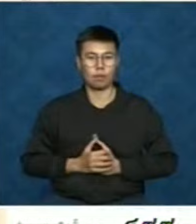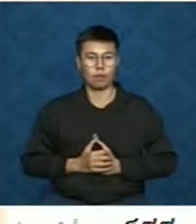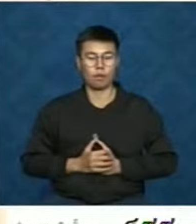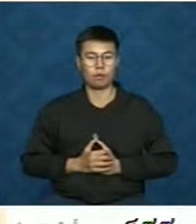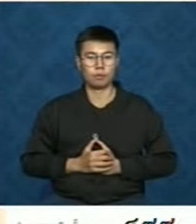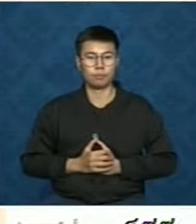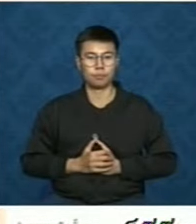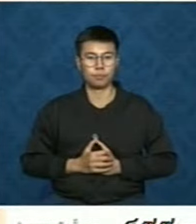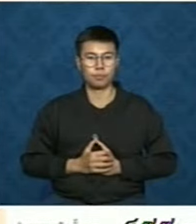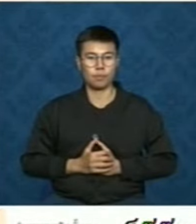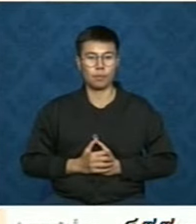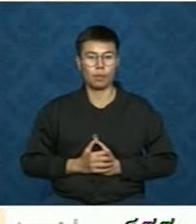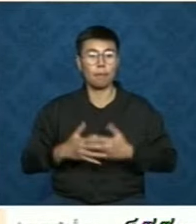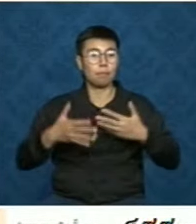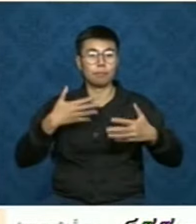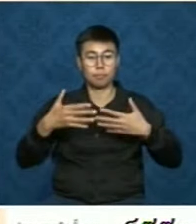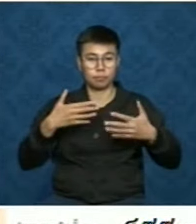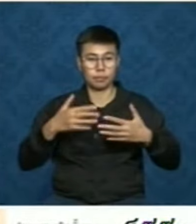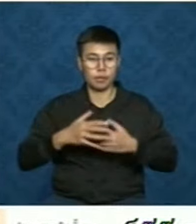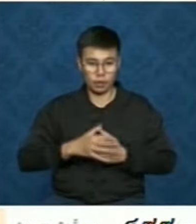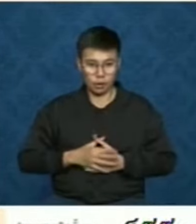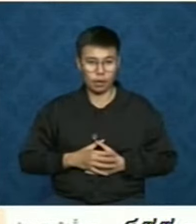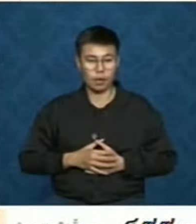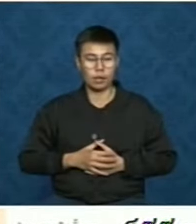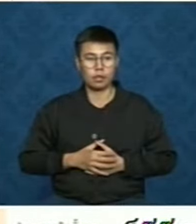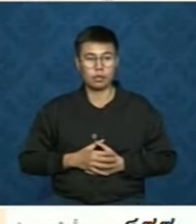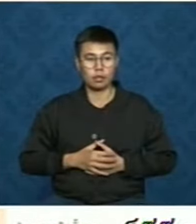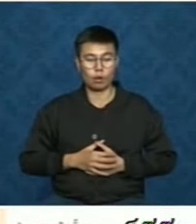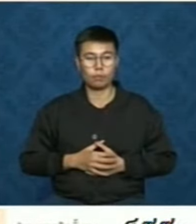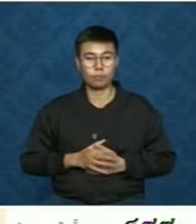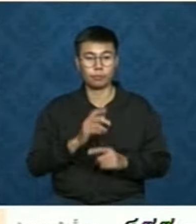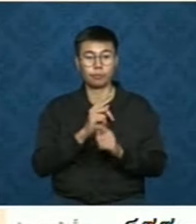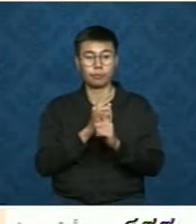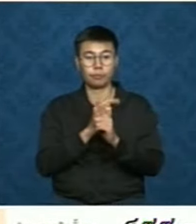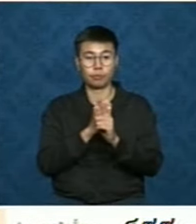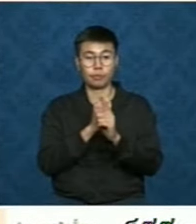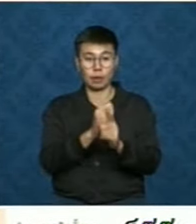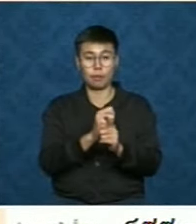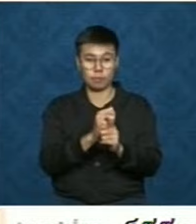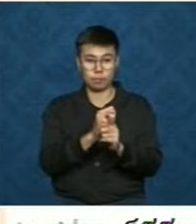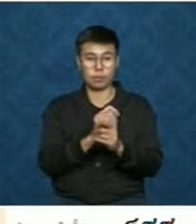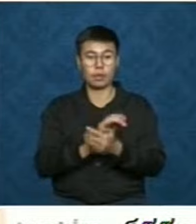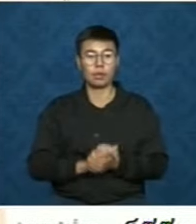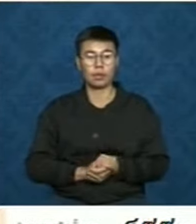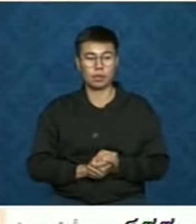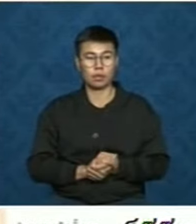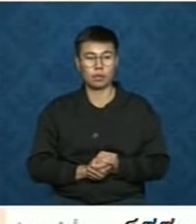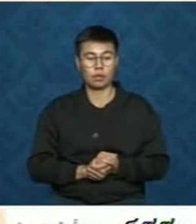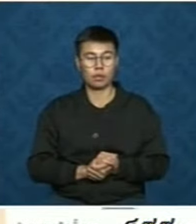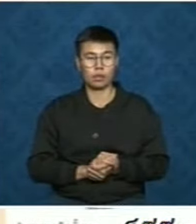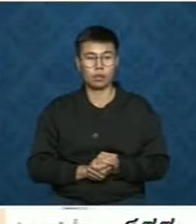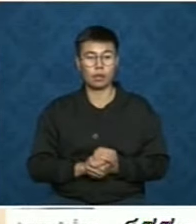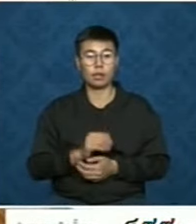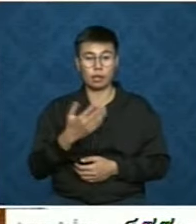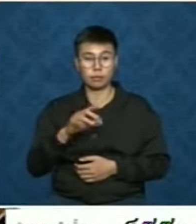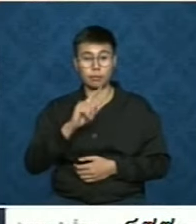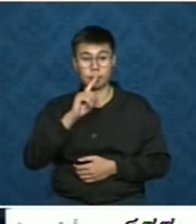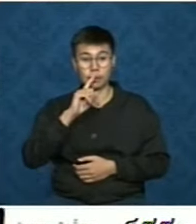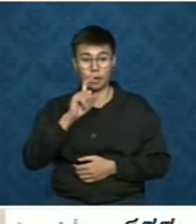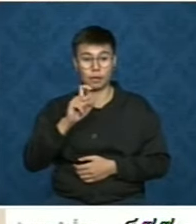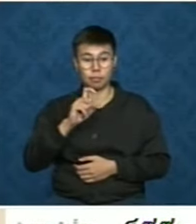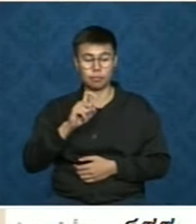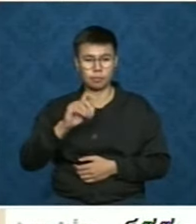มานิชมากครับเดี๋ยวไม่เป็นไรเดี๋ยวเราจะติดตามแล้วก็จะสอบถามให้แล้ว